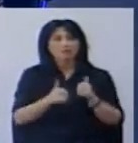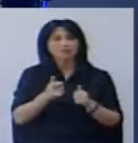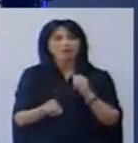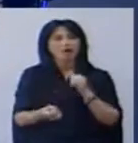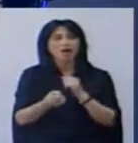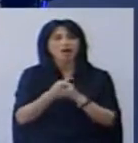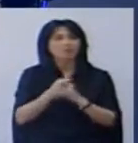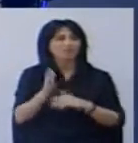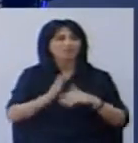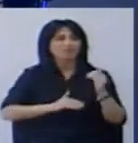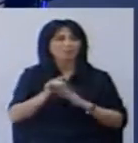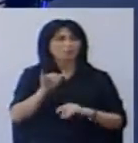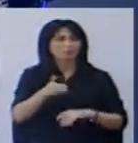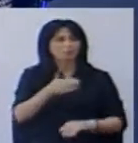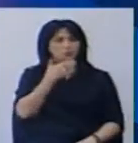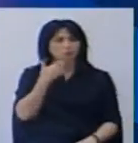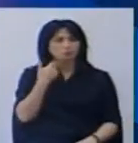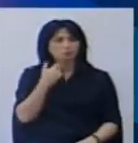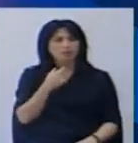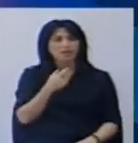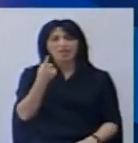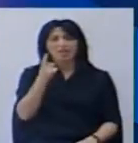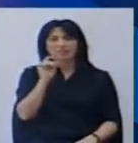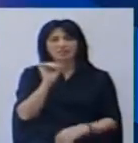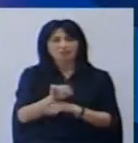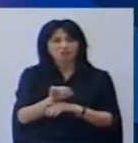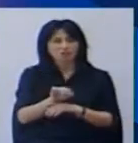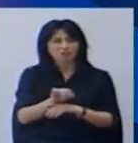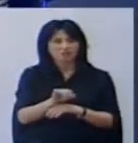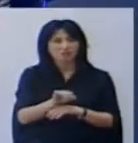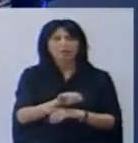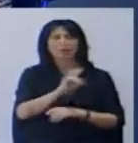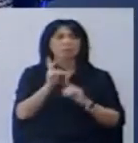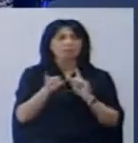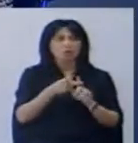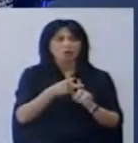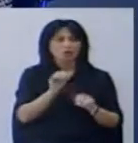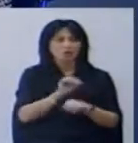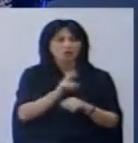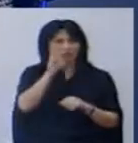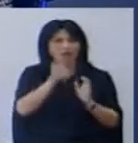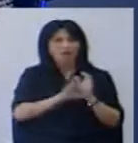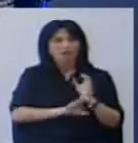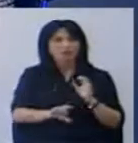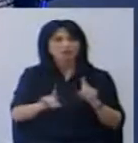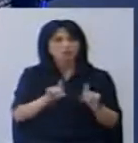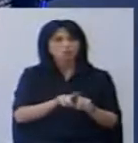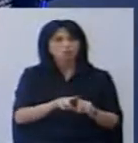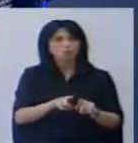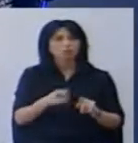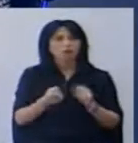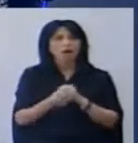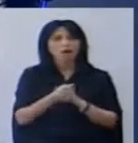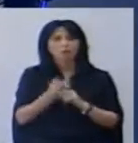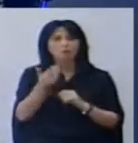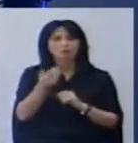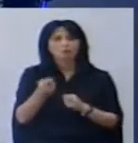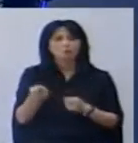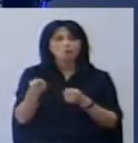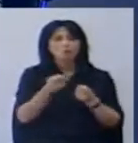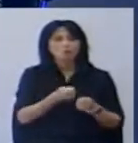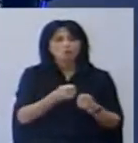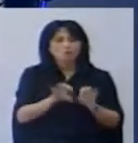აღმოჩნდა არაკვალიფიციური. ერთიც გაჩერდა სანაპირო ზოლის და გაჩერდა კანალიზაციაც, იმიტომ რომ აღმოჩნდა, რომ მათ მიერ